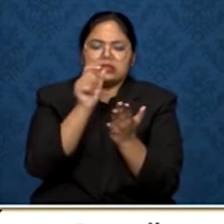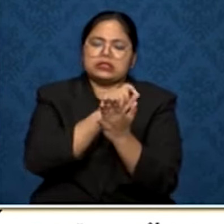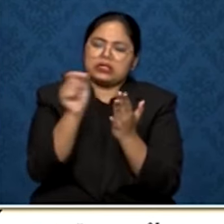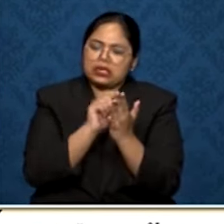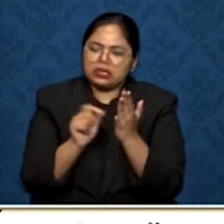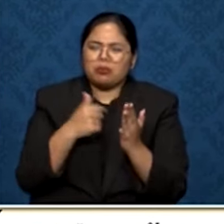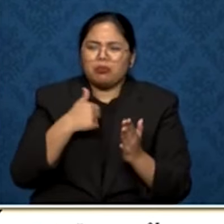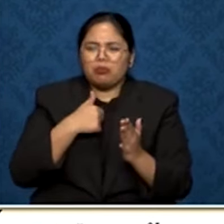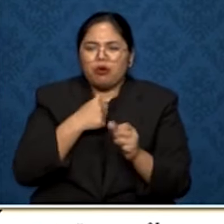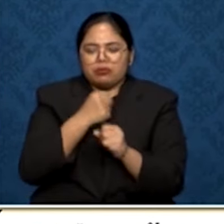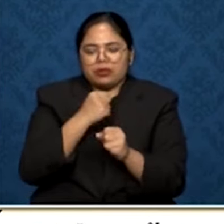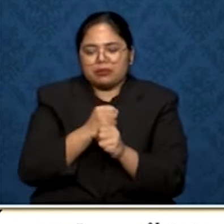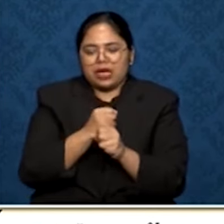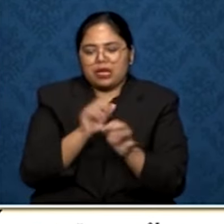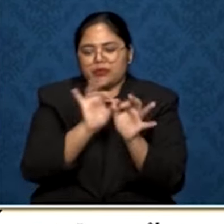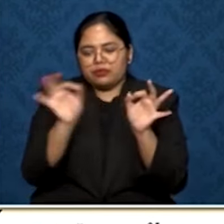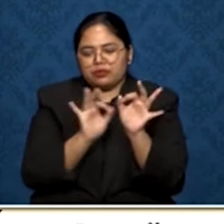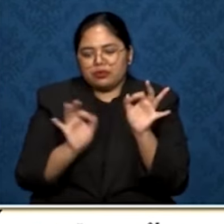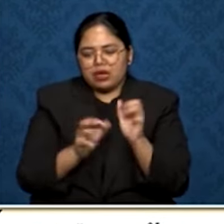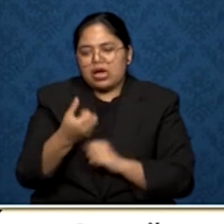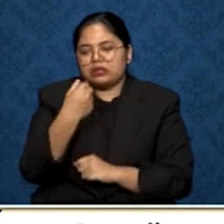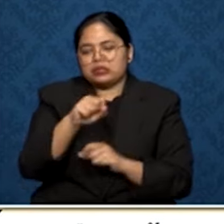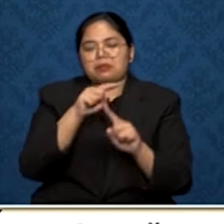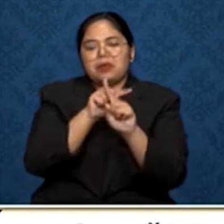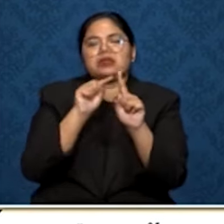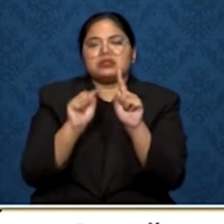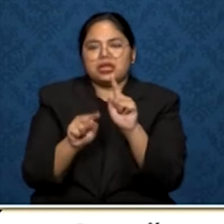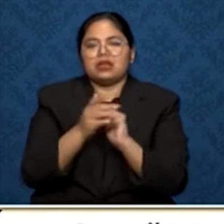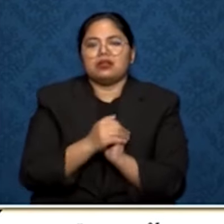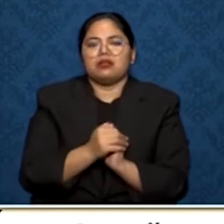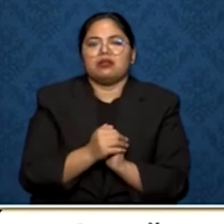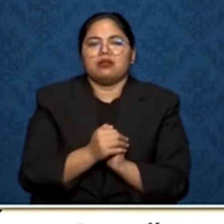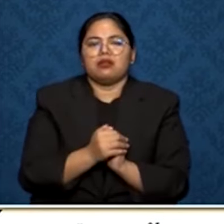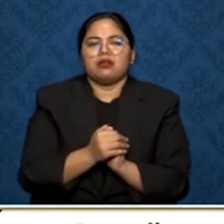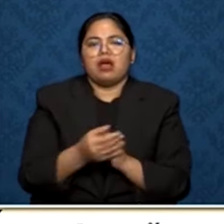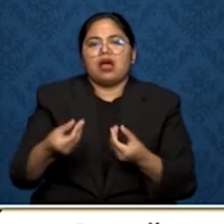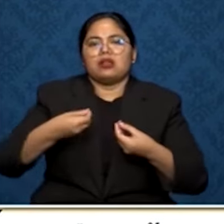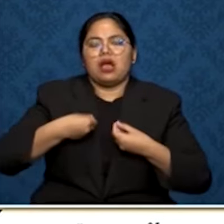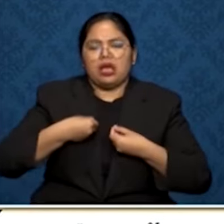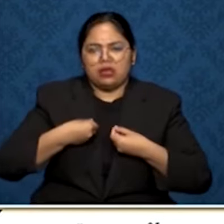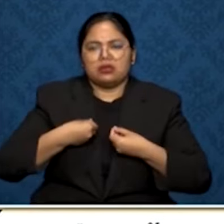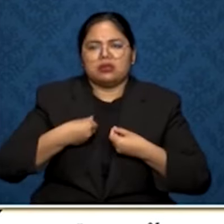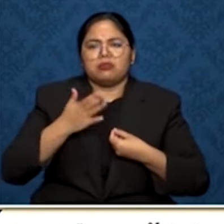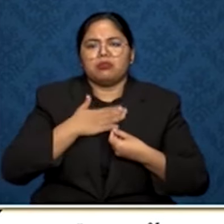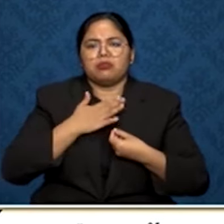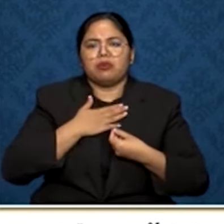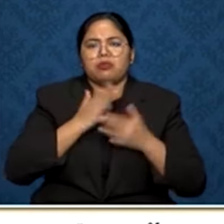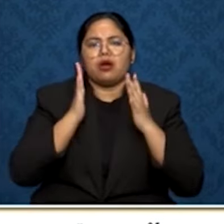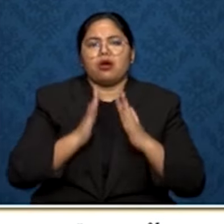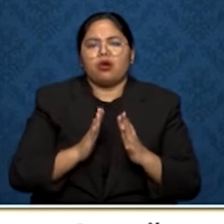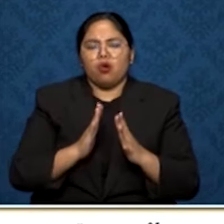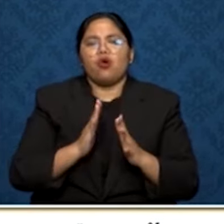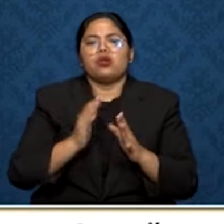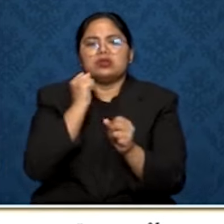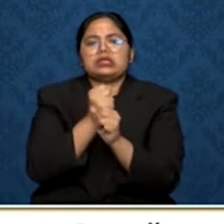อง 100% ฝือ 10% ะ เพี่ี่อ ผมเชื่อวักเขียนไม่อยากได้ันน